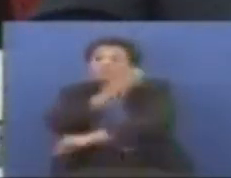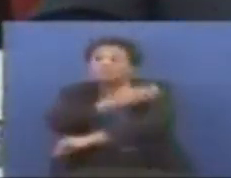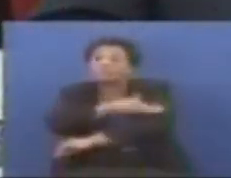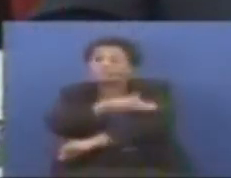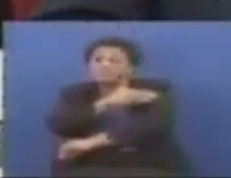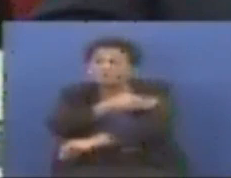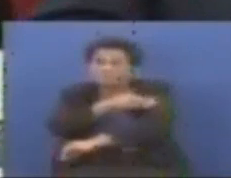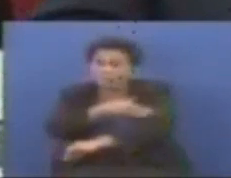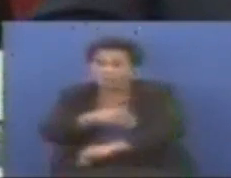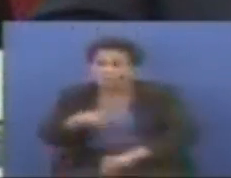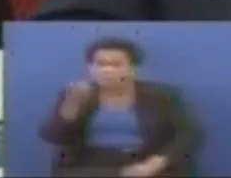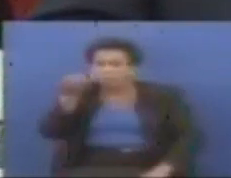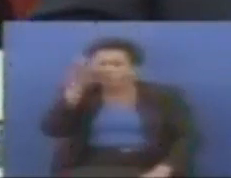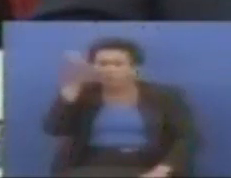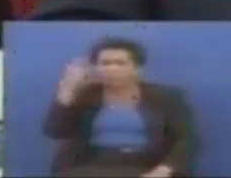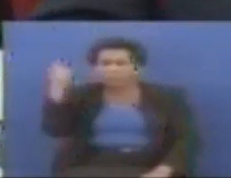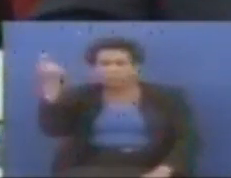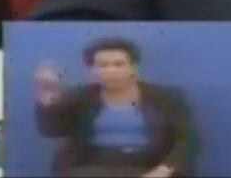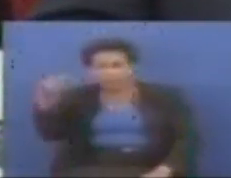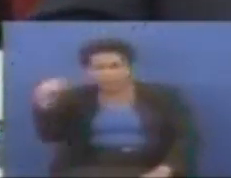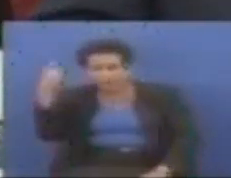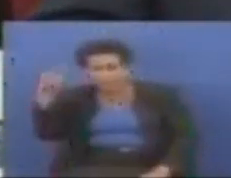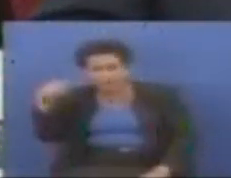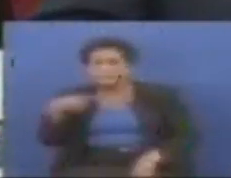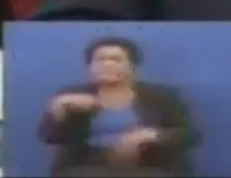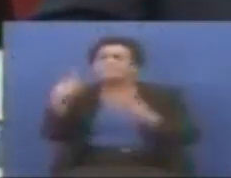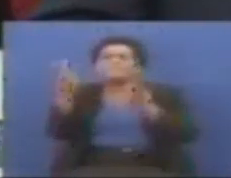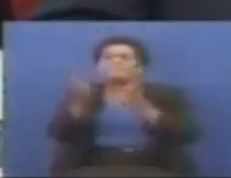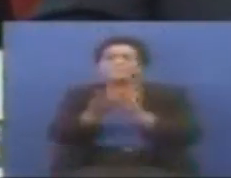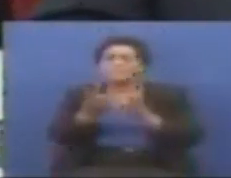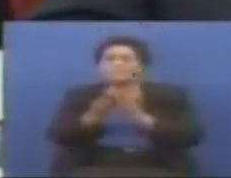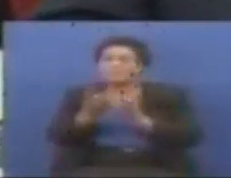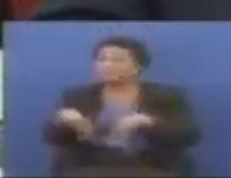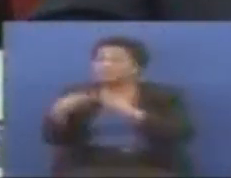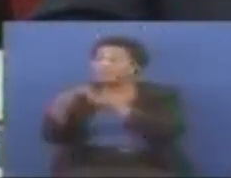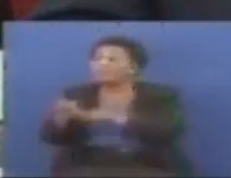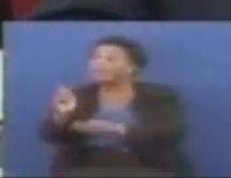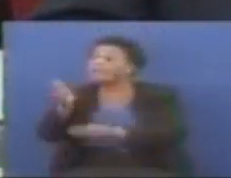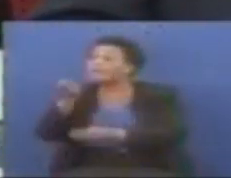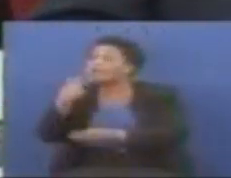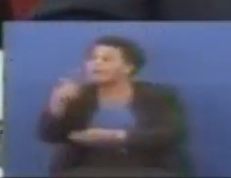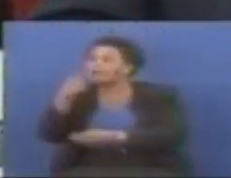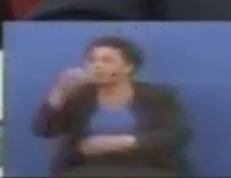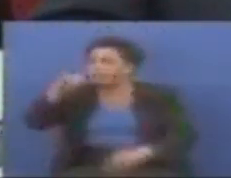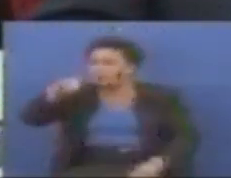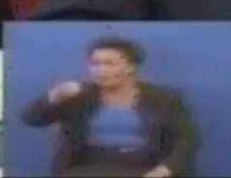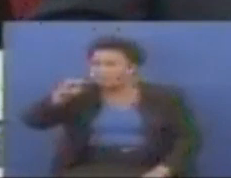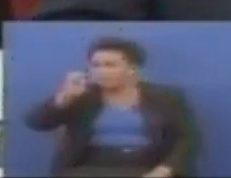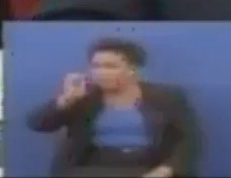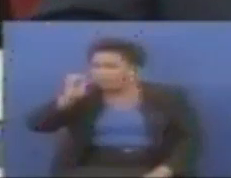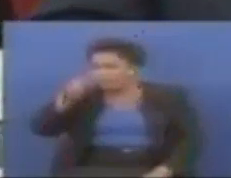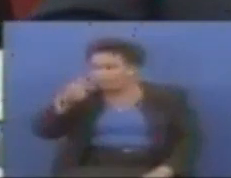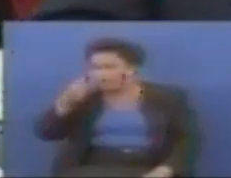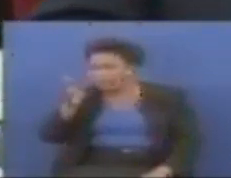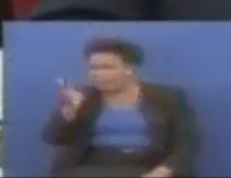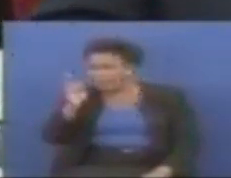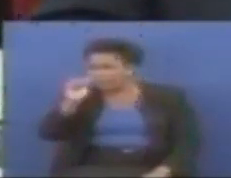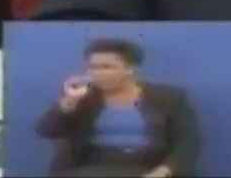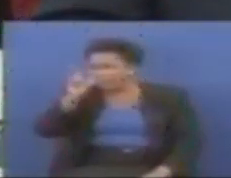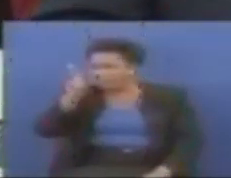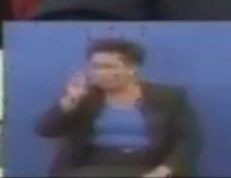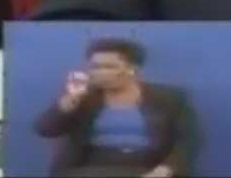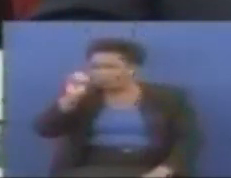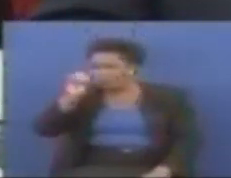sana. Mheshimiwa Spika, Mheshimiwa Naibu Spika, lakini nichukue hatua nyingine kumpongeza sana rais wetu Dr.